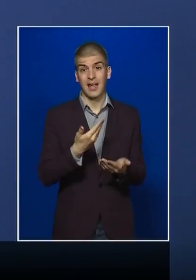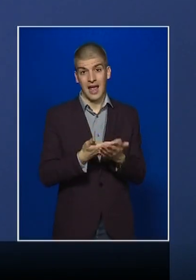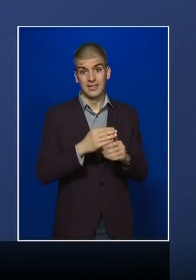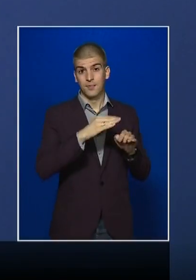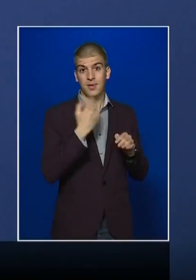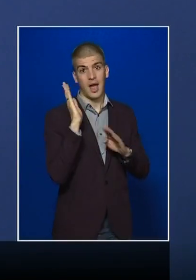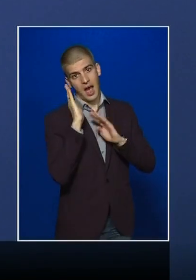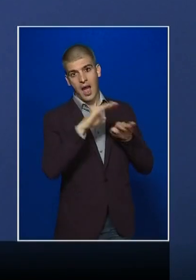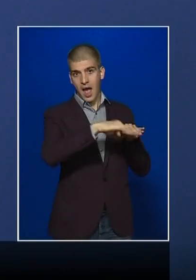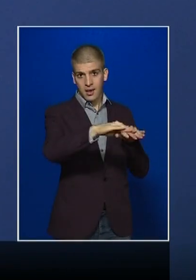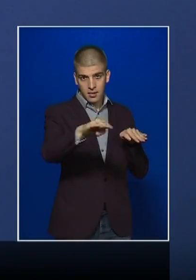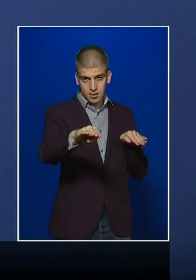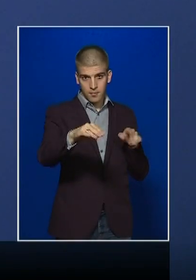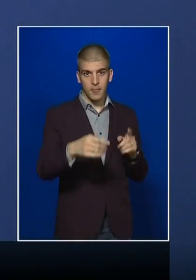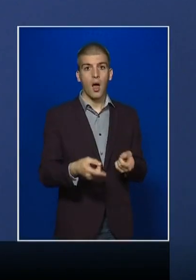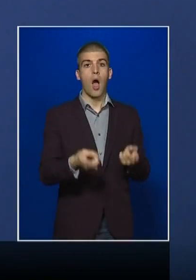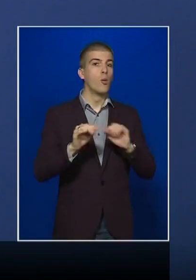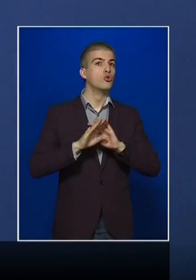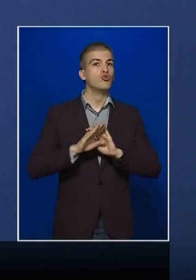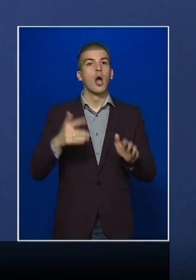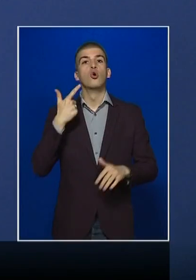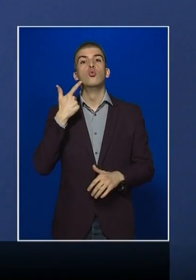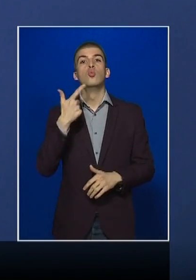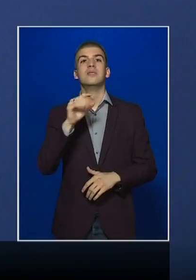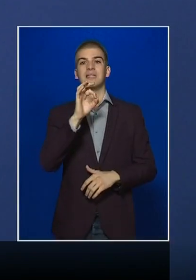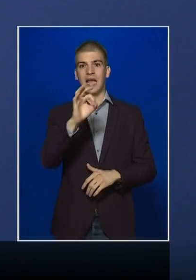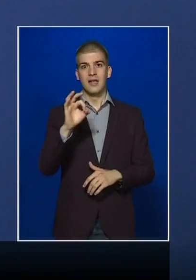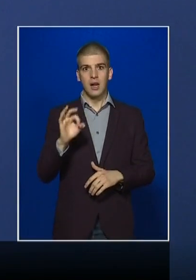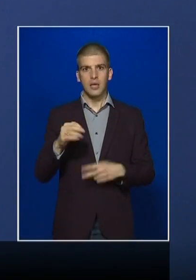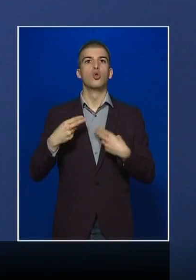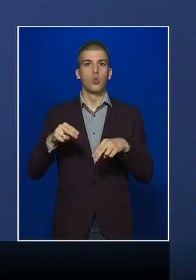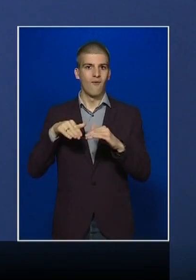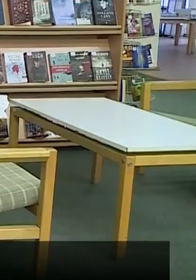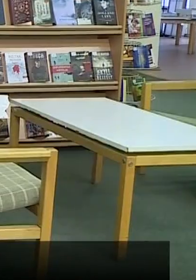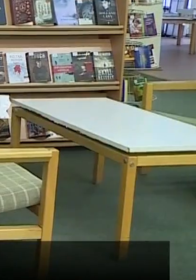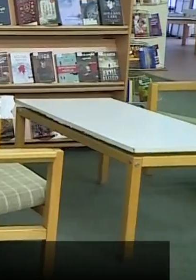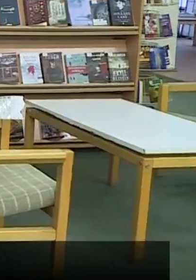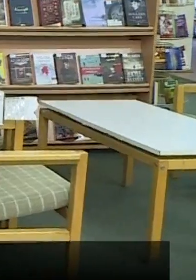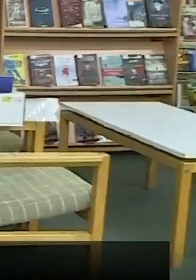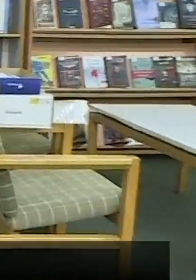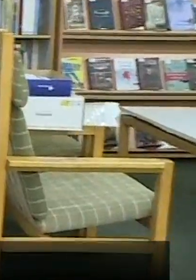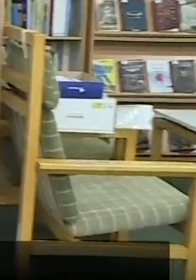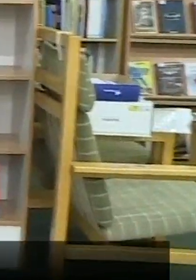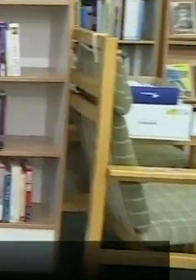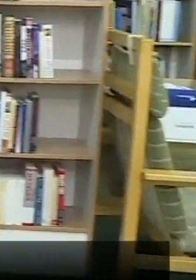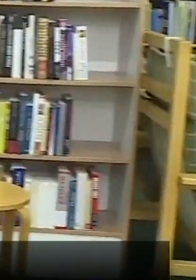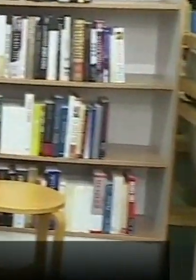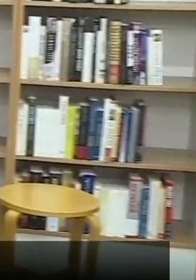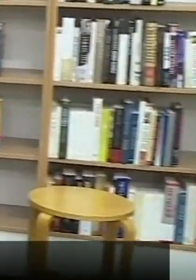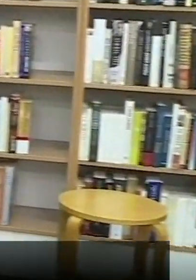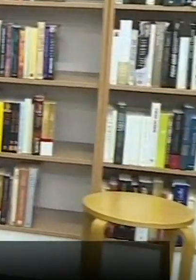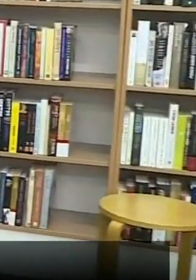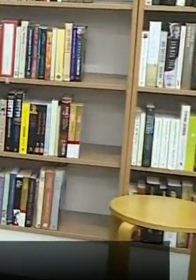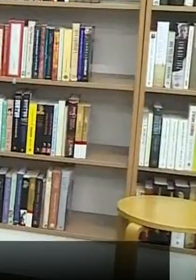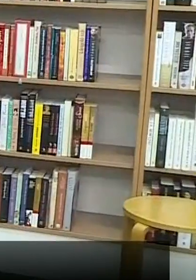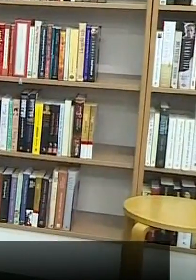a 20%-át kell egy biztonsági tartalékként fenntartani. A kulturális élet is fokozatosan